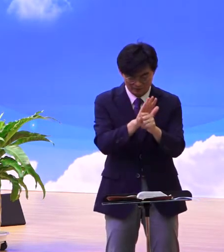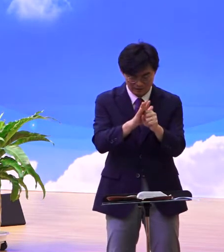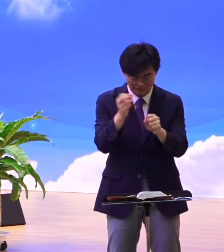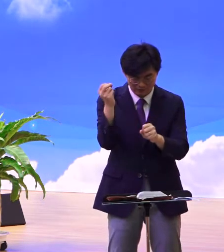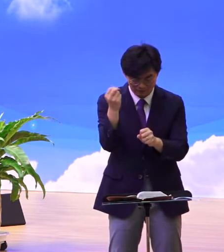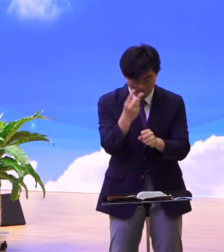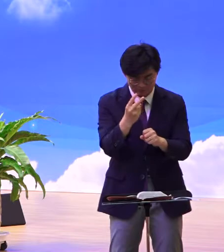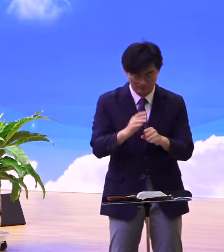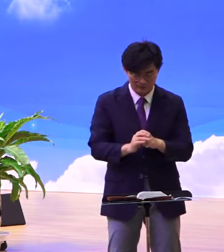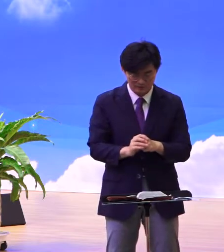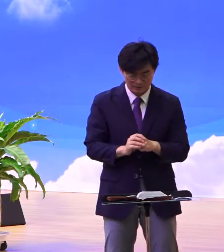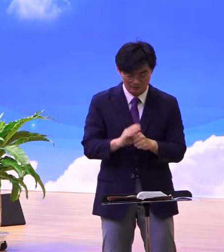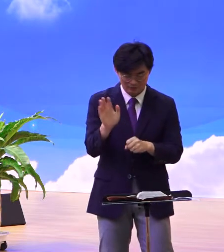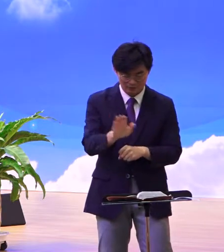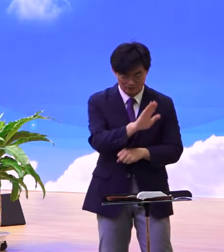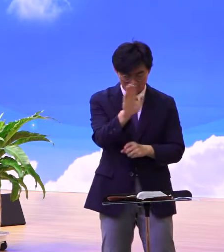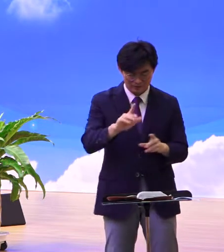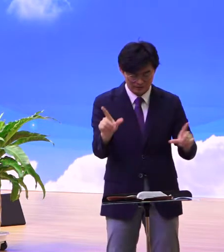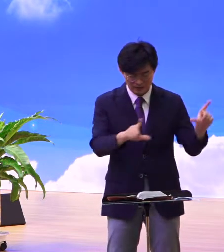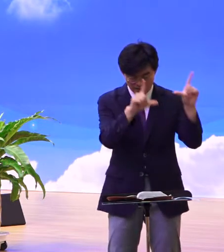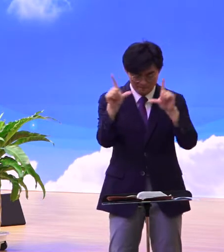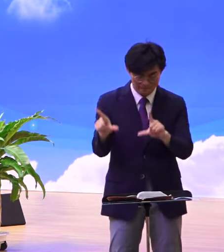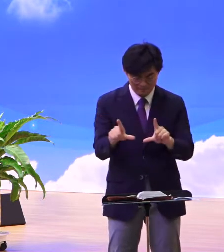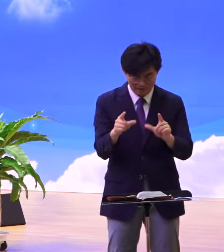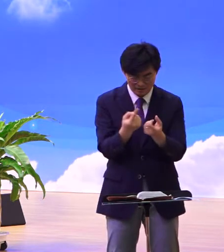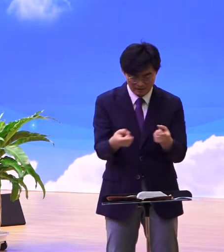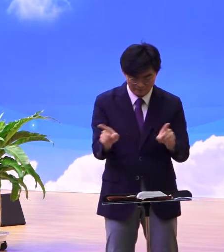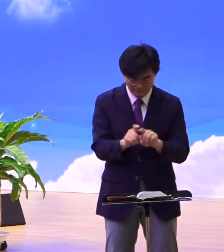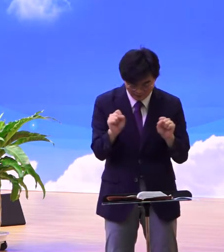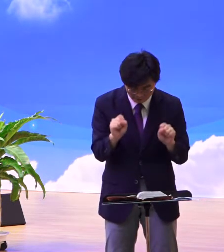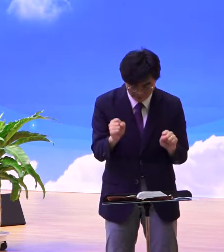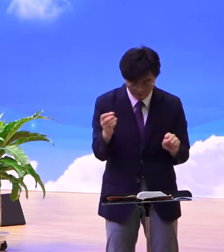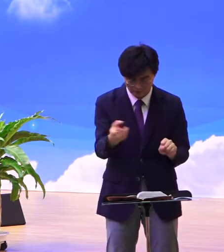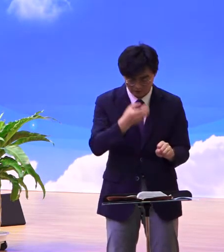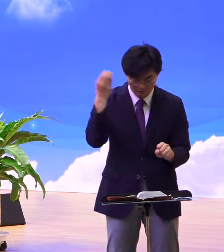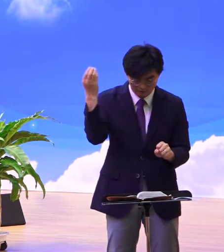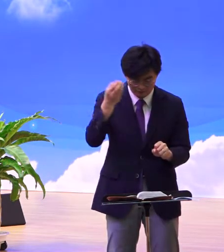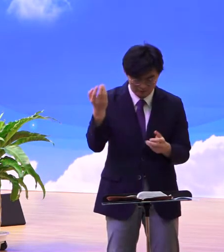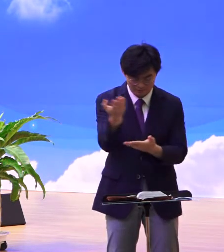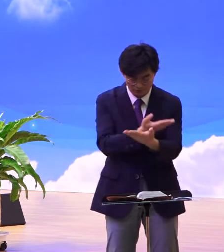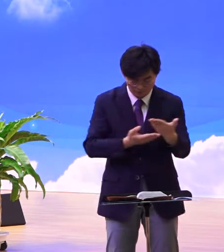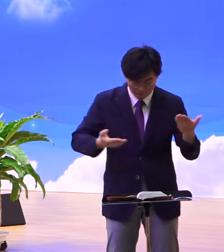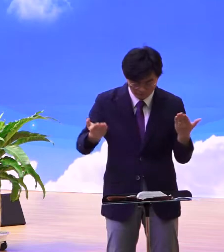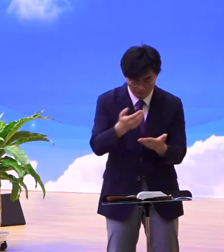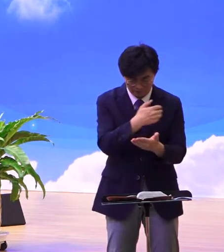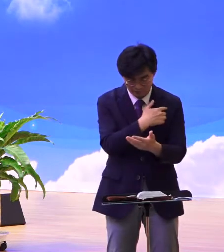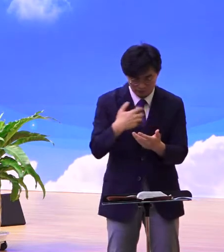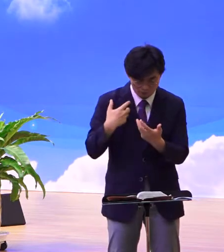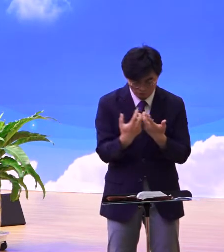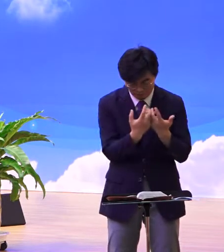사랑하심과 우리의 삶에 함께 하시는 성령님의 교통하심과 충만하심이